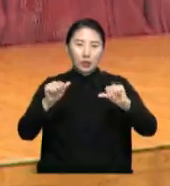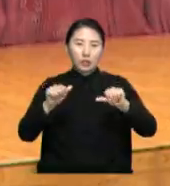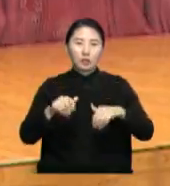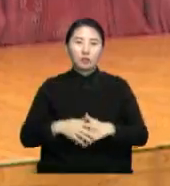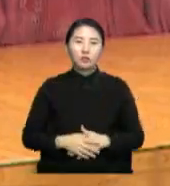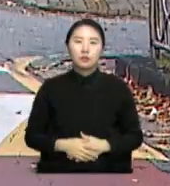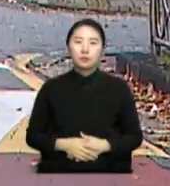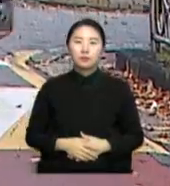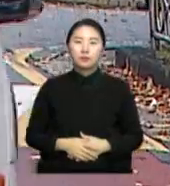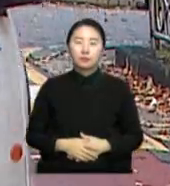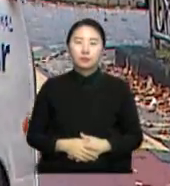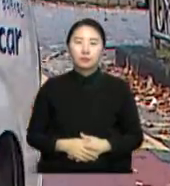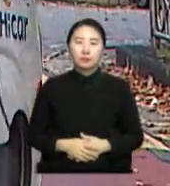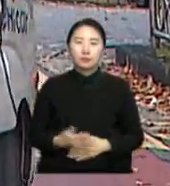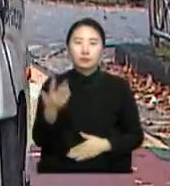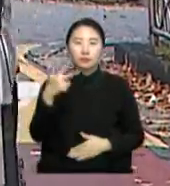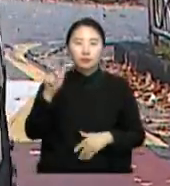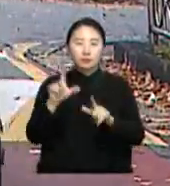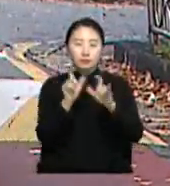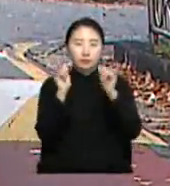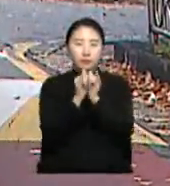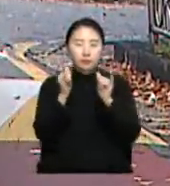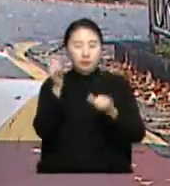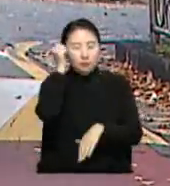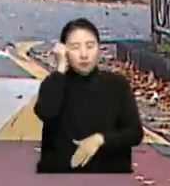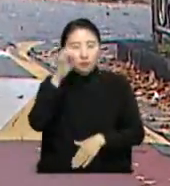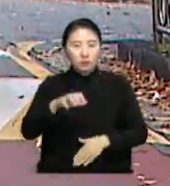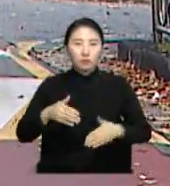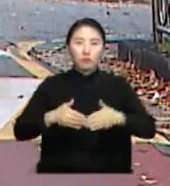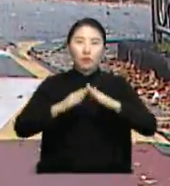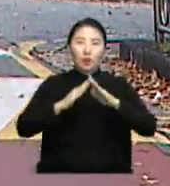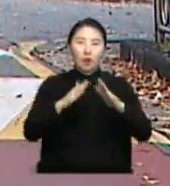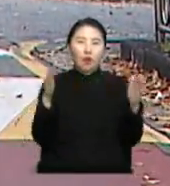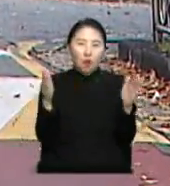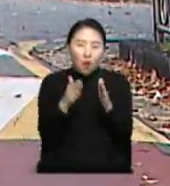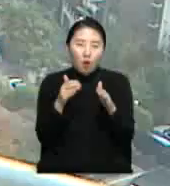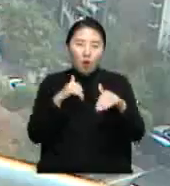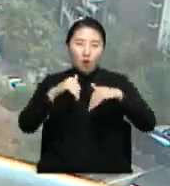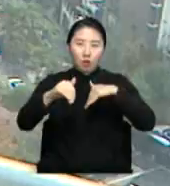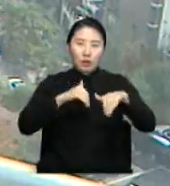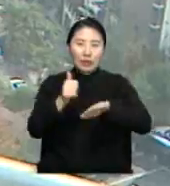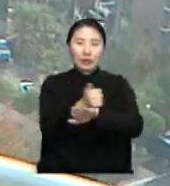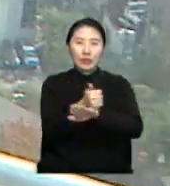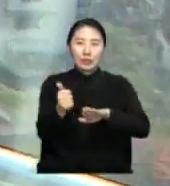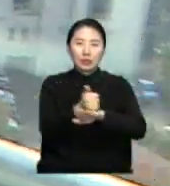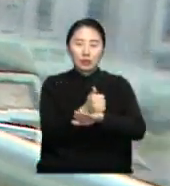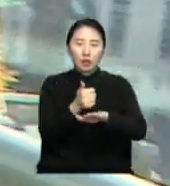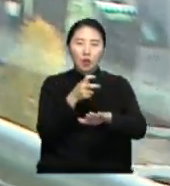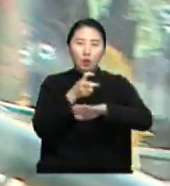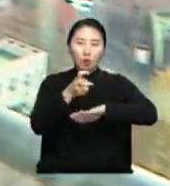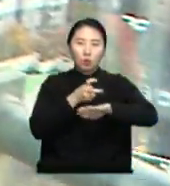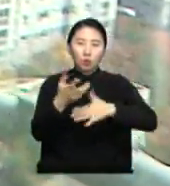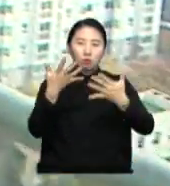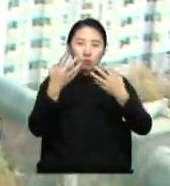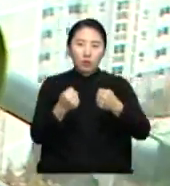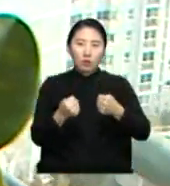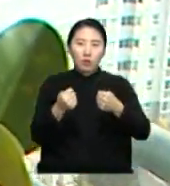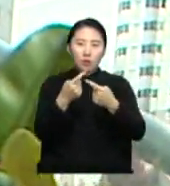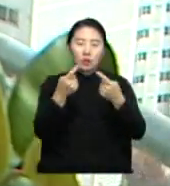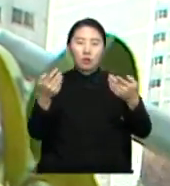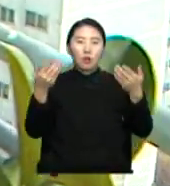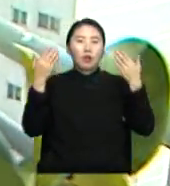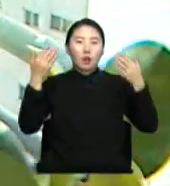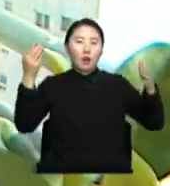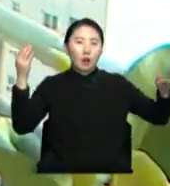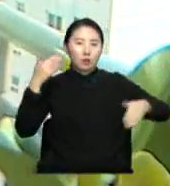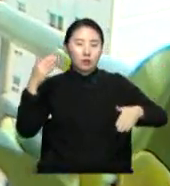부지입니다. 하지만 주민들은 기숙사가 들어서면 협소한 도로에 출퇴근 시 교통 혼잡은 물론 대학생들로